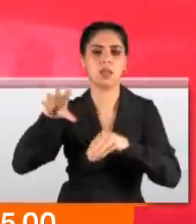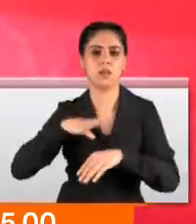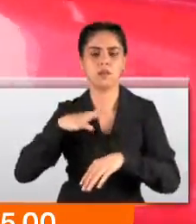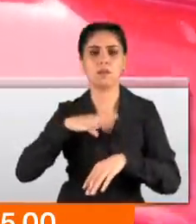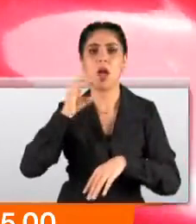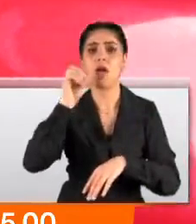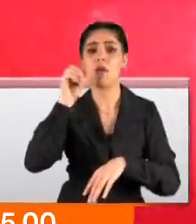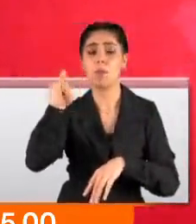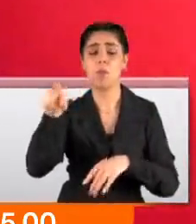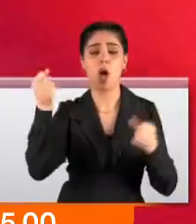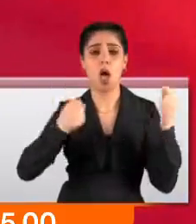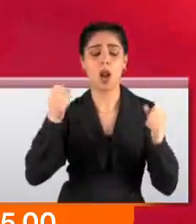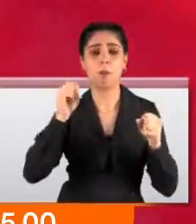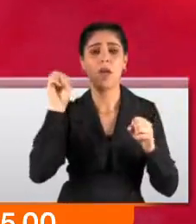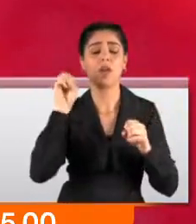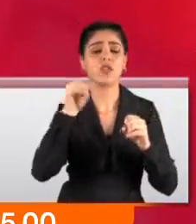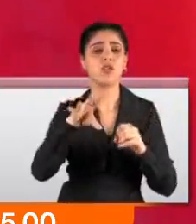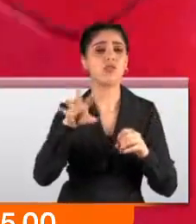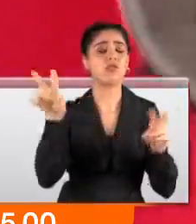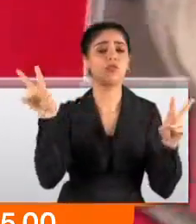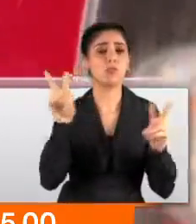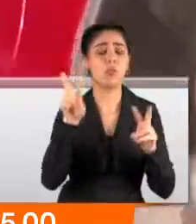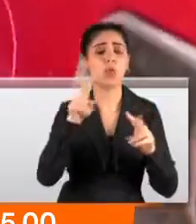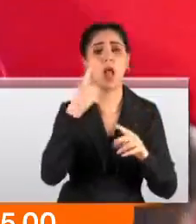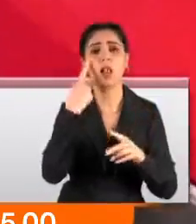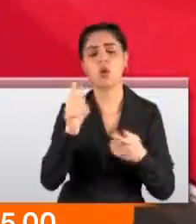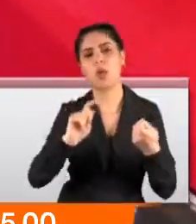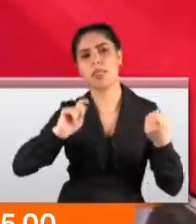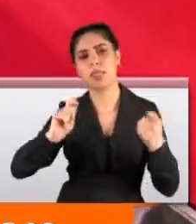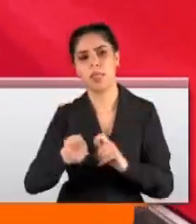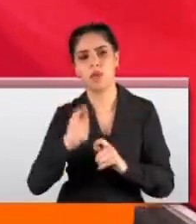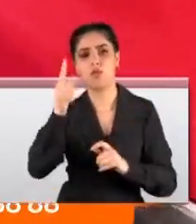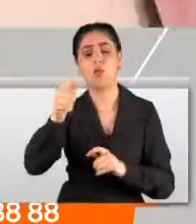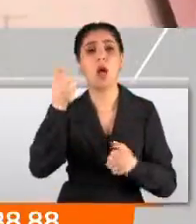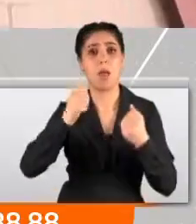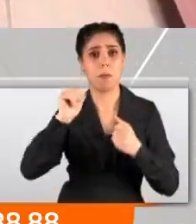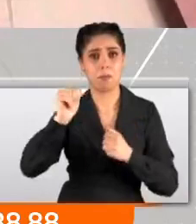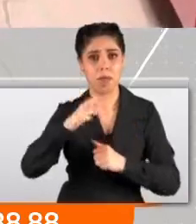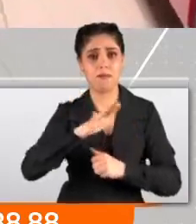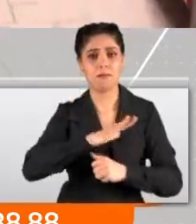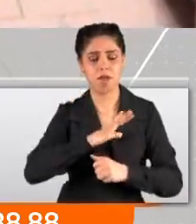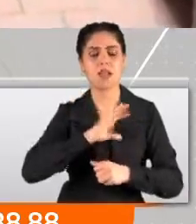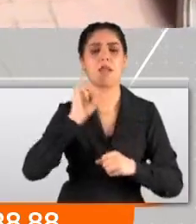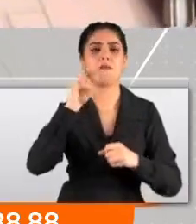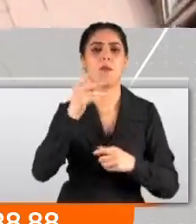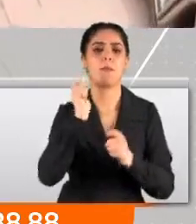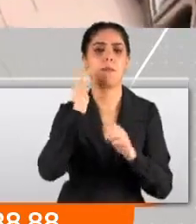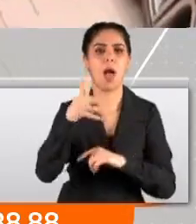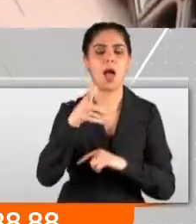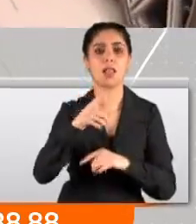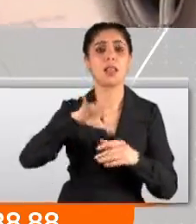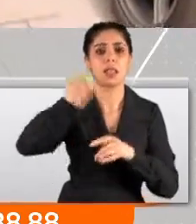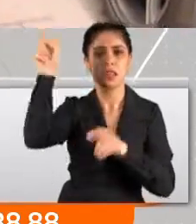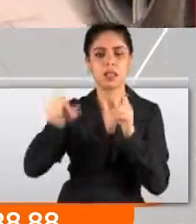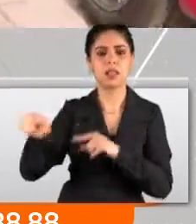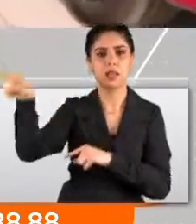fiyatları araçların modellerine ve markalarına göre değişiyor. Araçlar ne kadar lükse farlar da o kadar yüksek fiyattan satılıyor. Ve